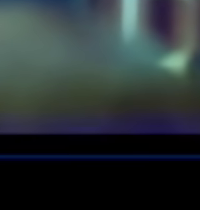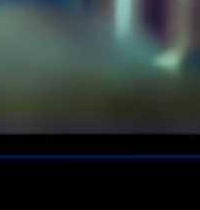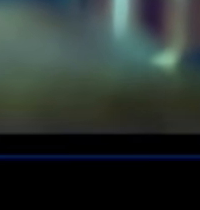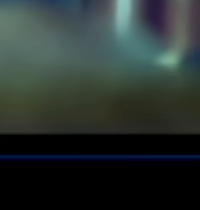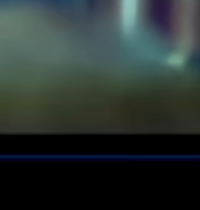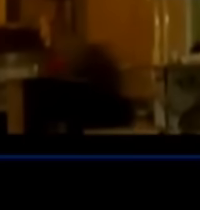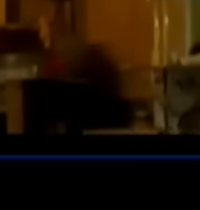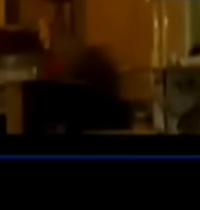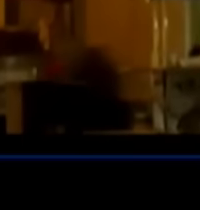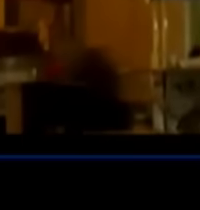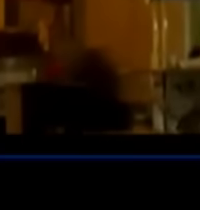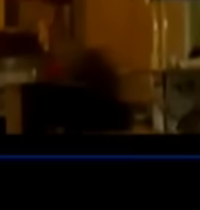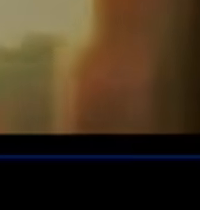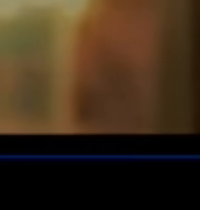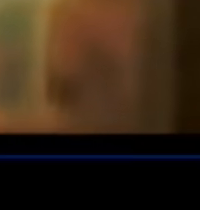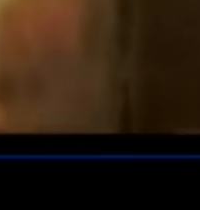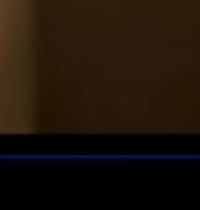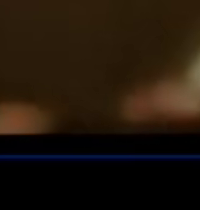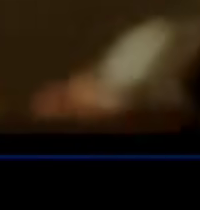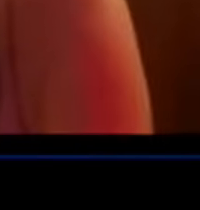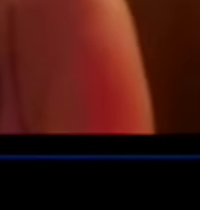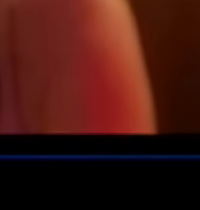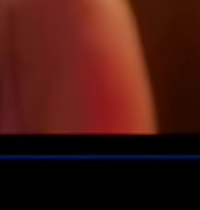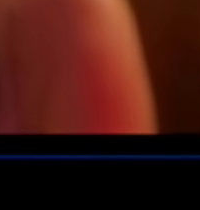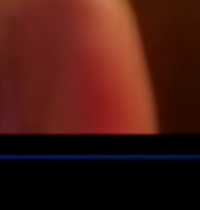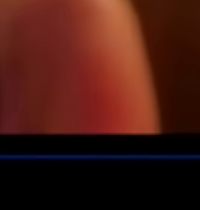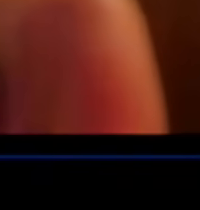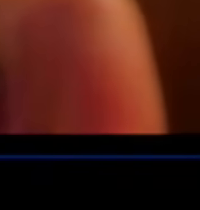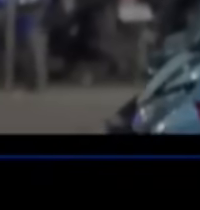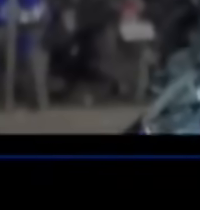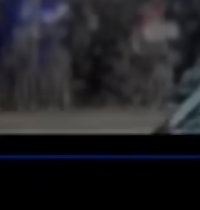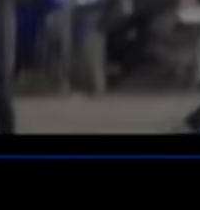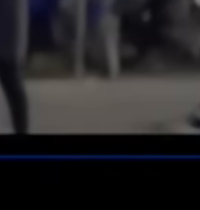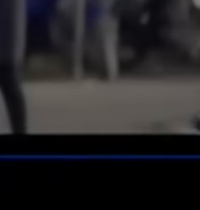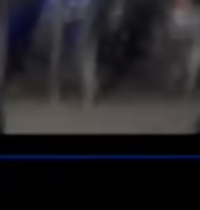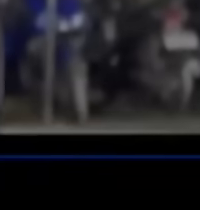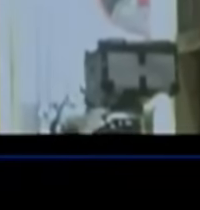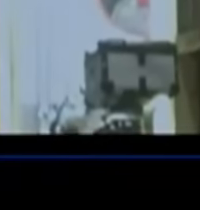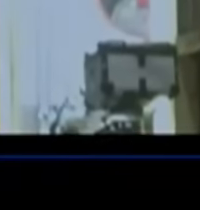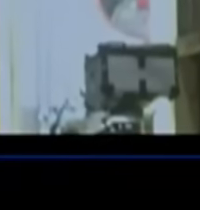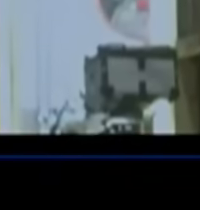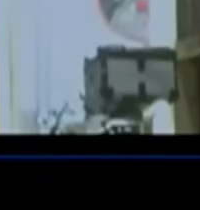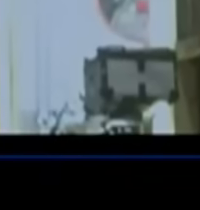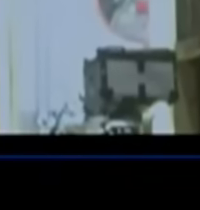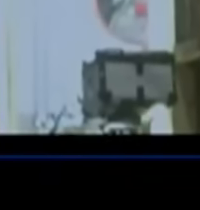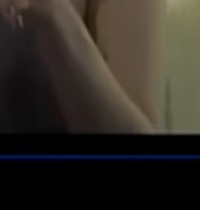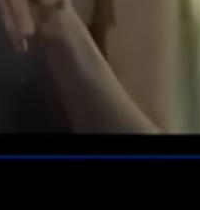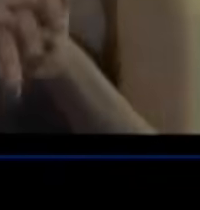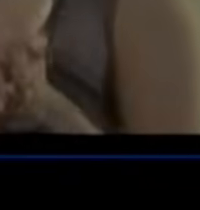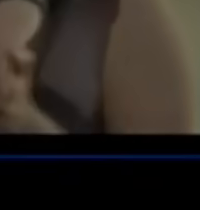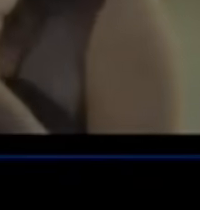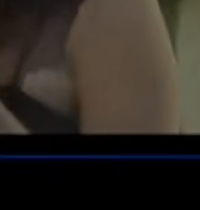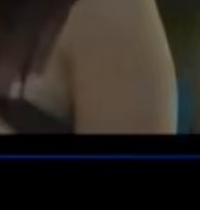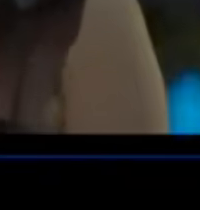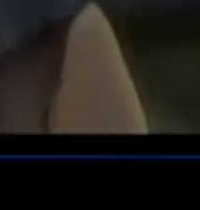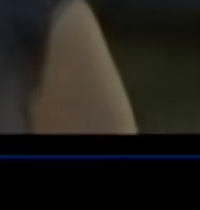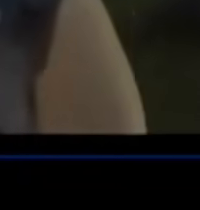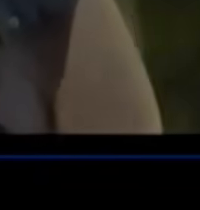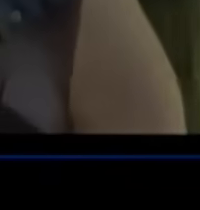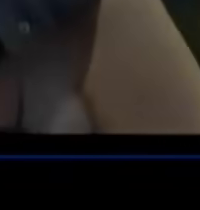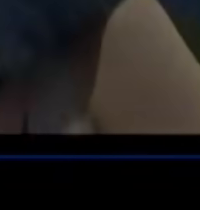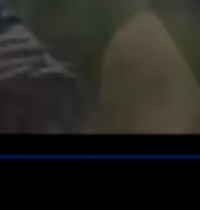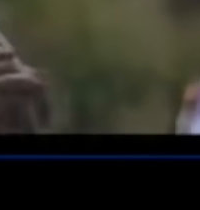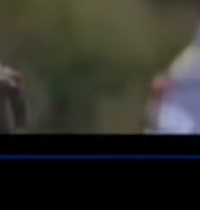At kantang liham ng SB19 tampok sa nakakakilig na pre-wedding film ni Robby Domingo